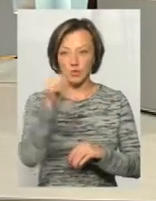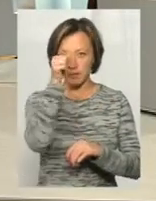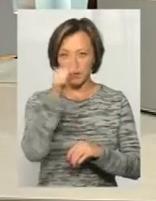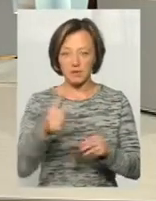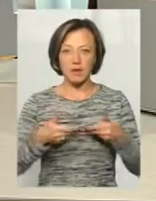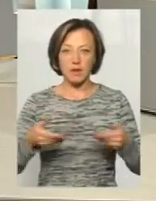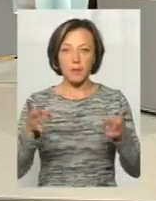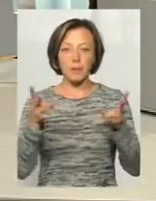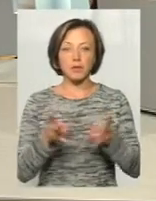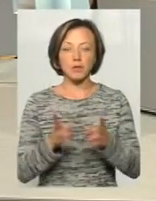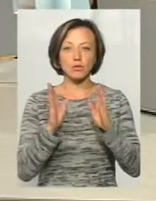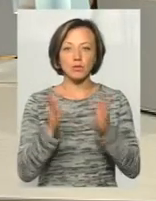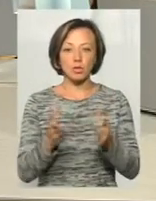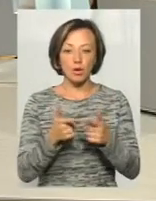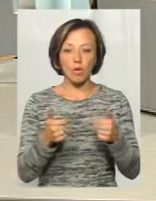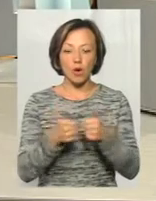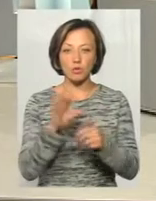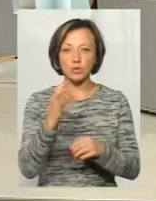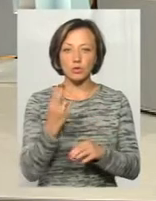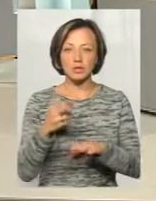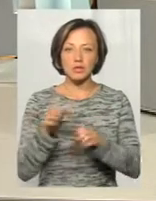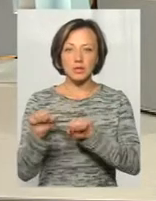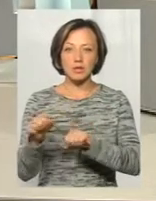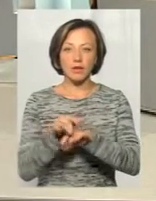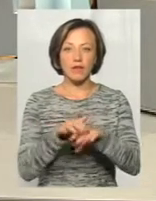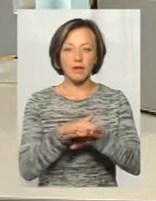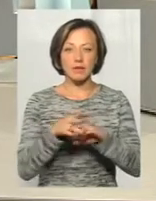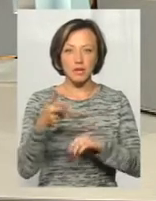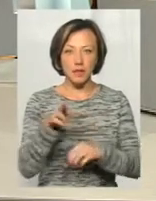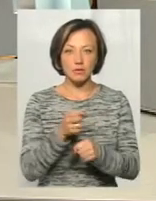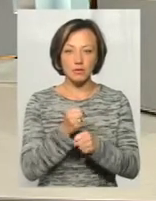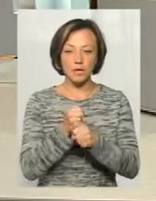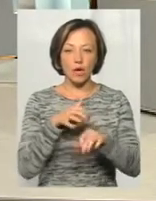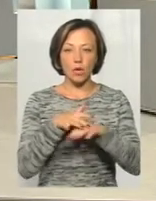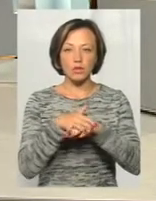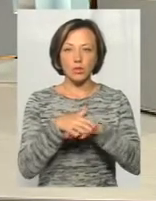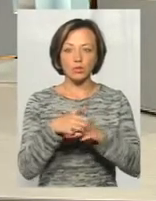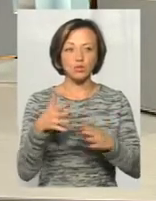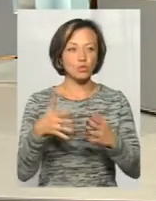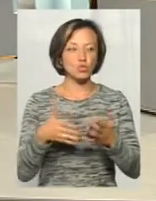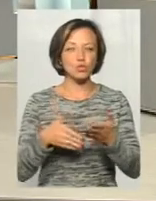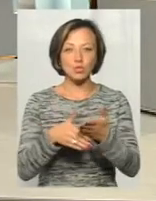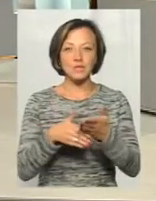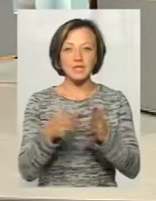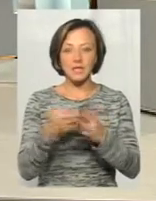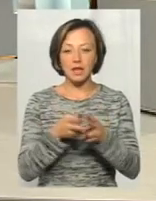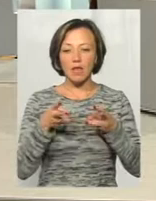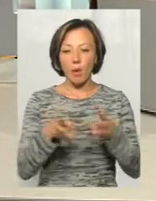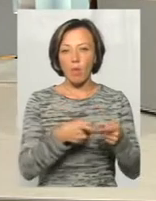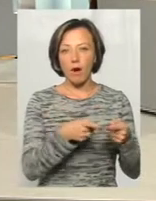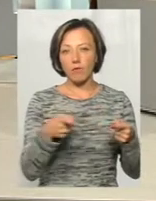нам необхідно буде, органам соціального захисту населення, необхідно буде зробити розрахунок субсидії на опалювальний